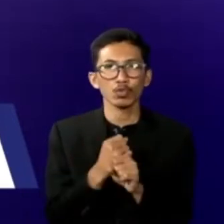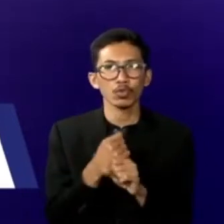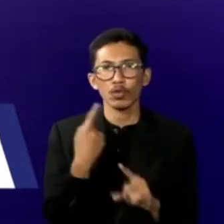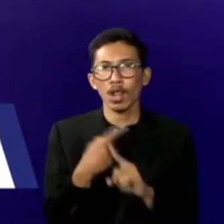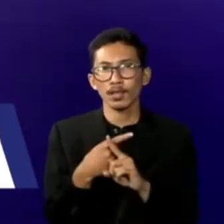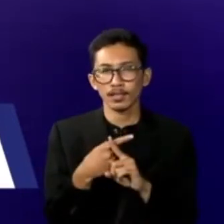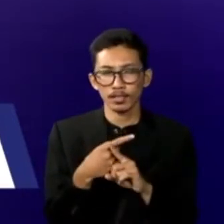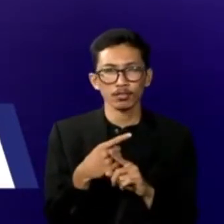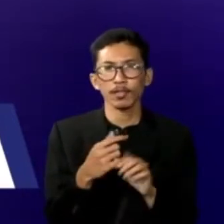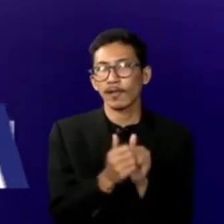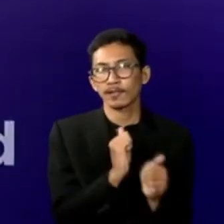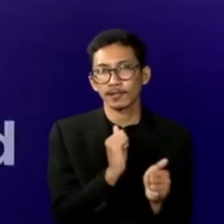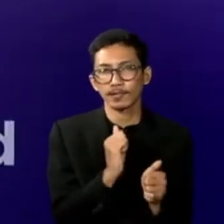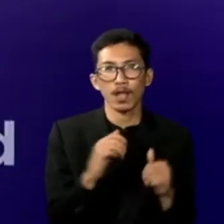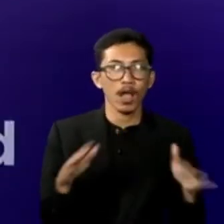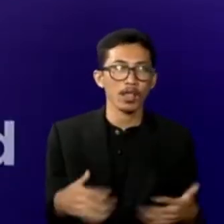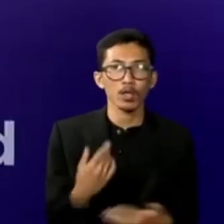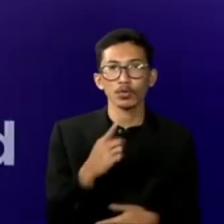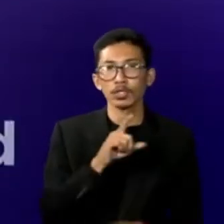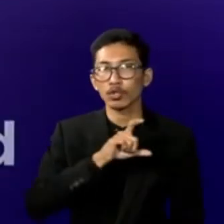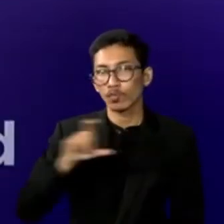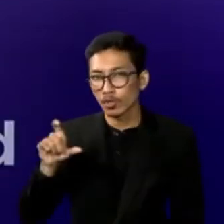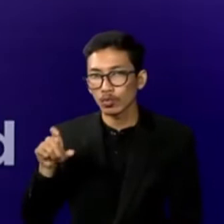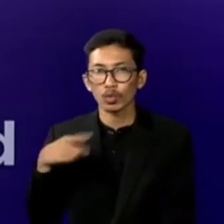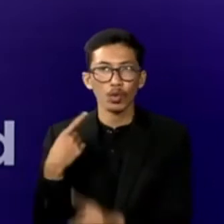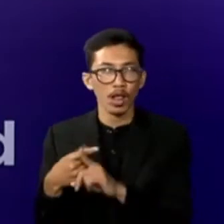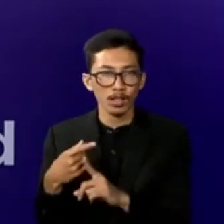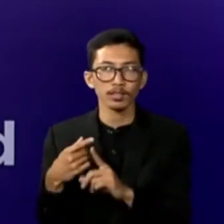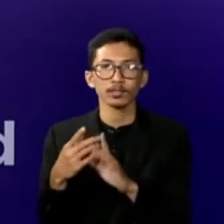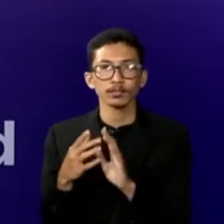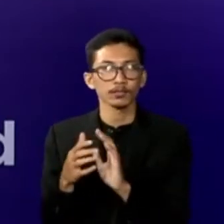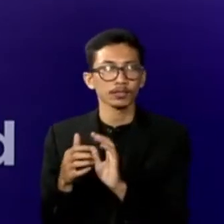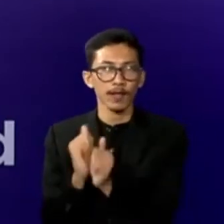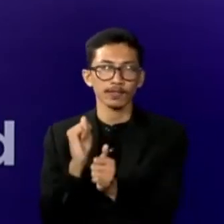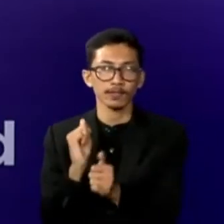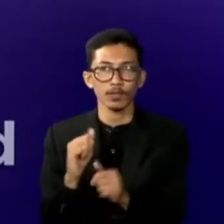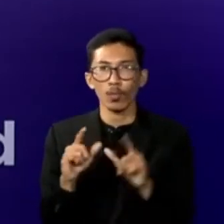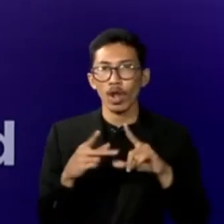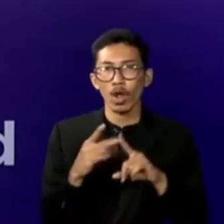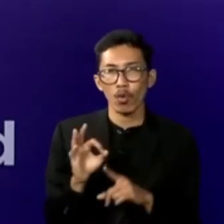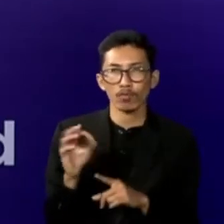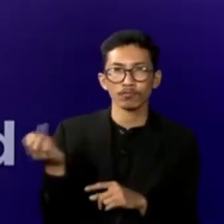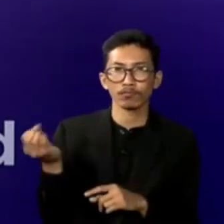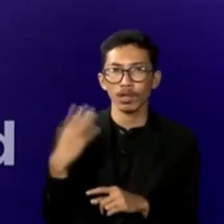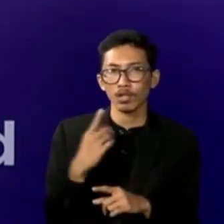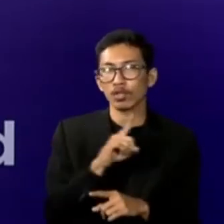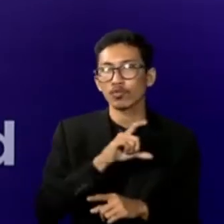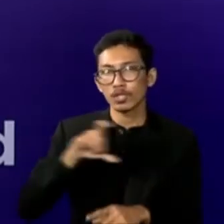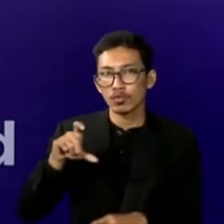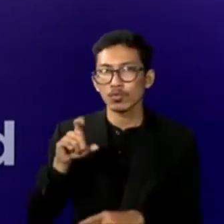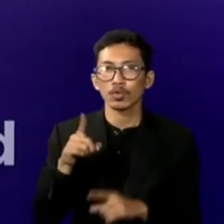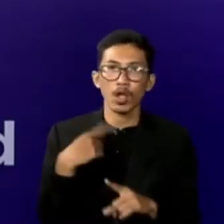testing atau satu minggu sekali itu secara protokol Wa Udah dianjurkan bahwa kita harus